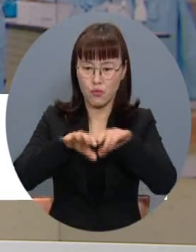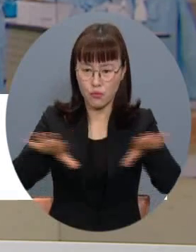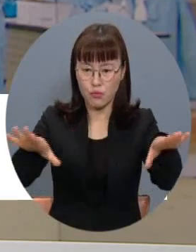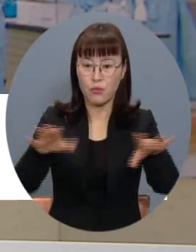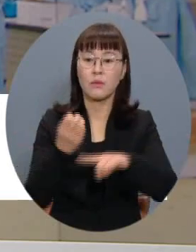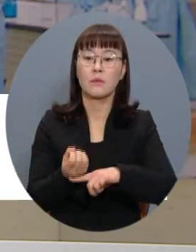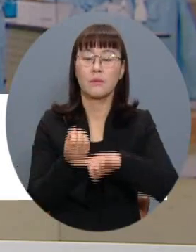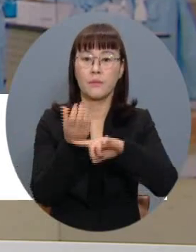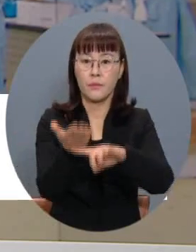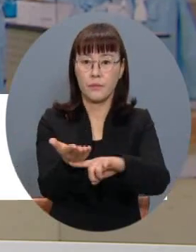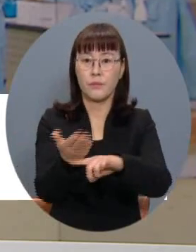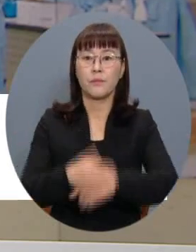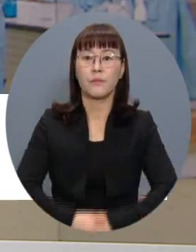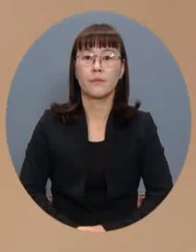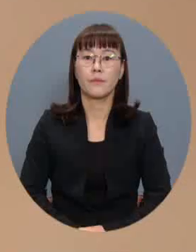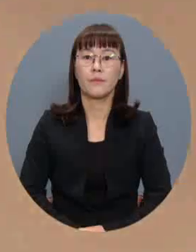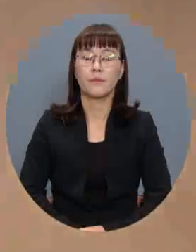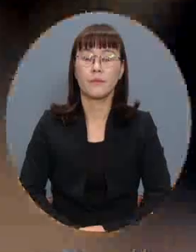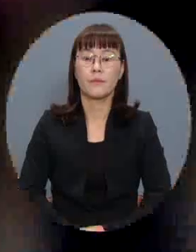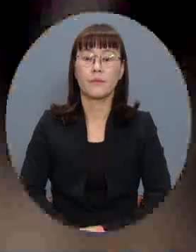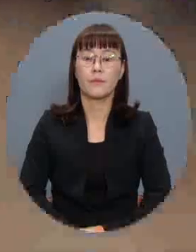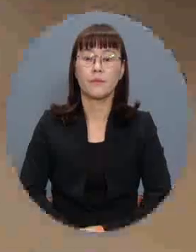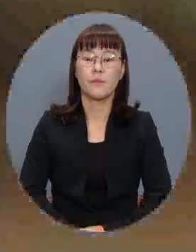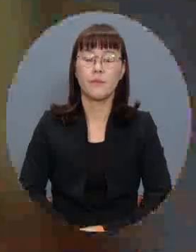손은민 기자입니다.